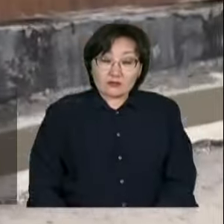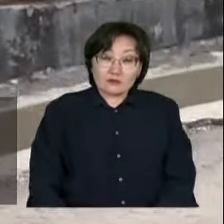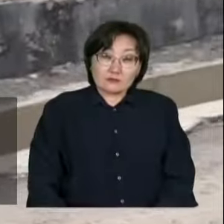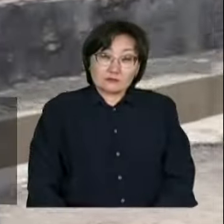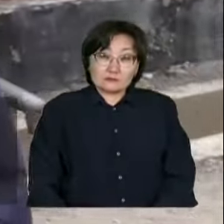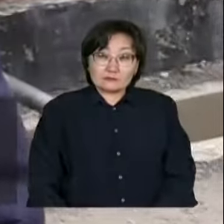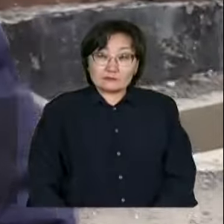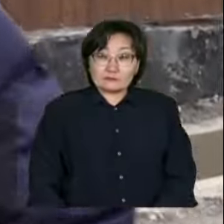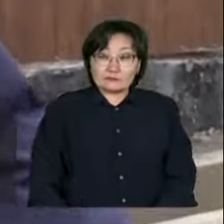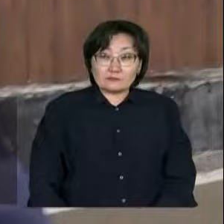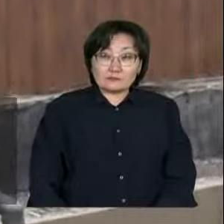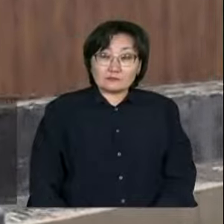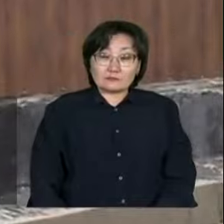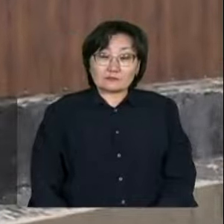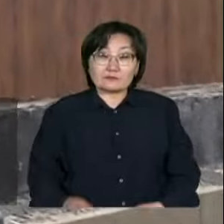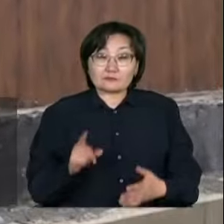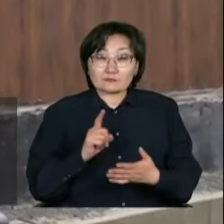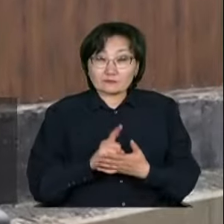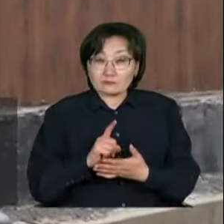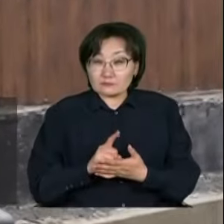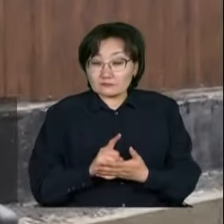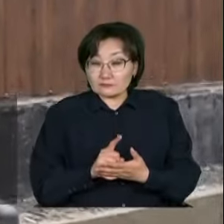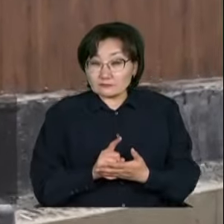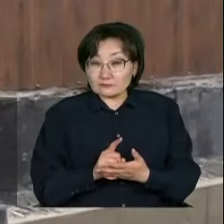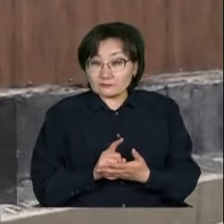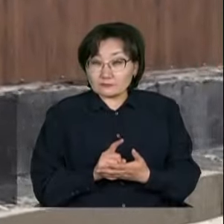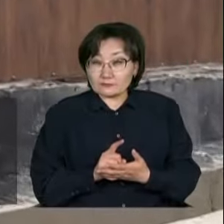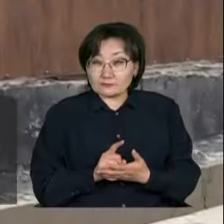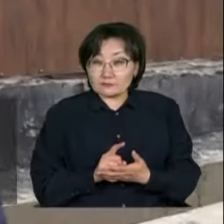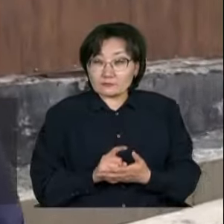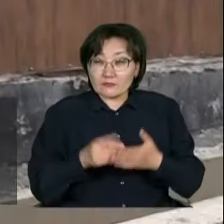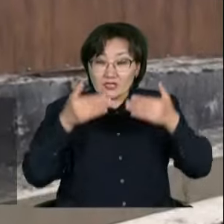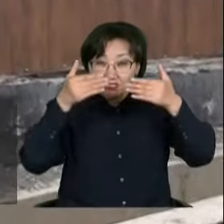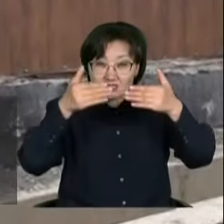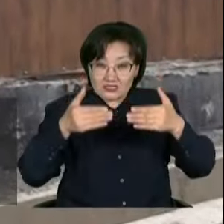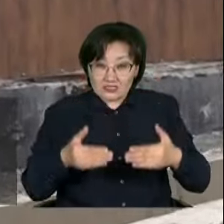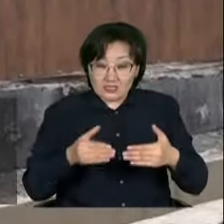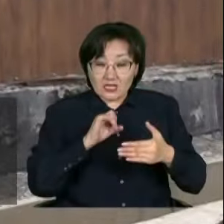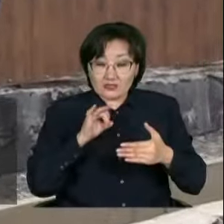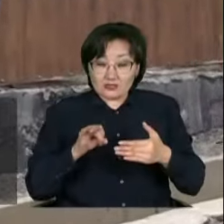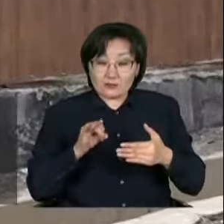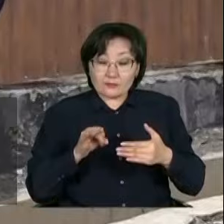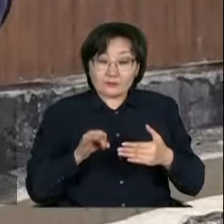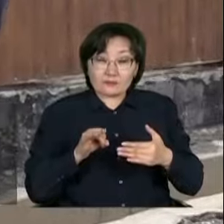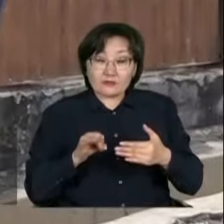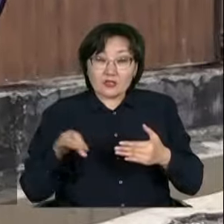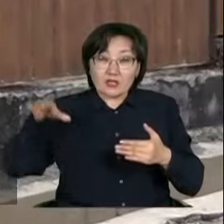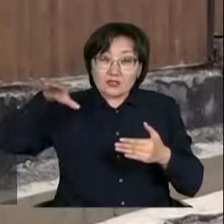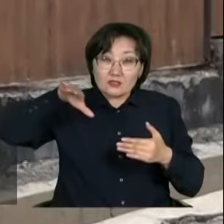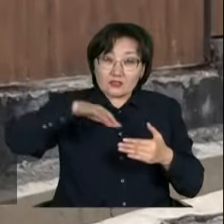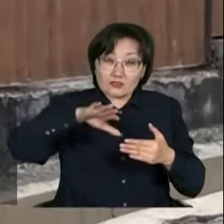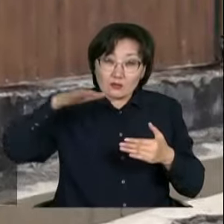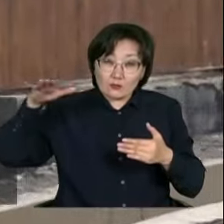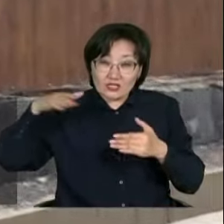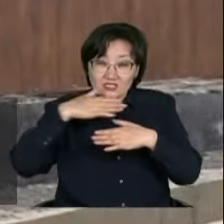масса убрана, да? Будет обязательно. Кто на ее месте появится? Стена, подпорная стена. И гора будет срезаться